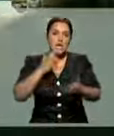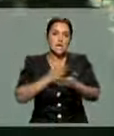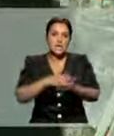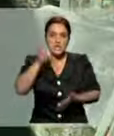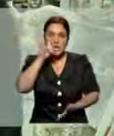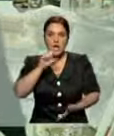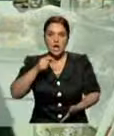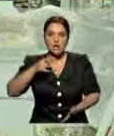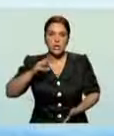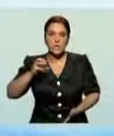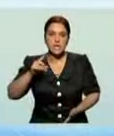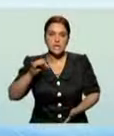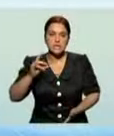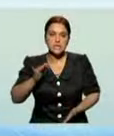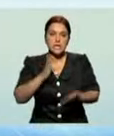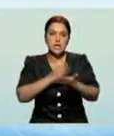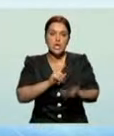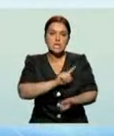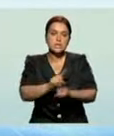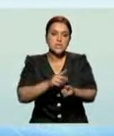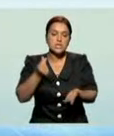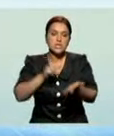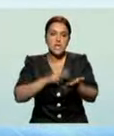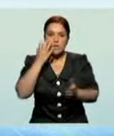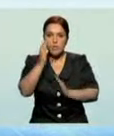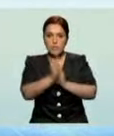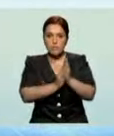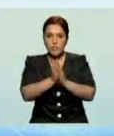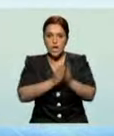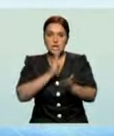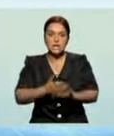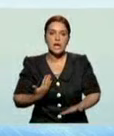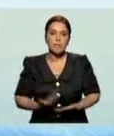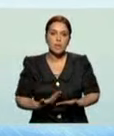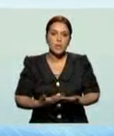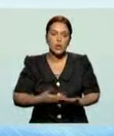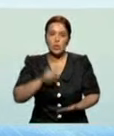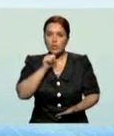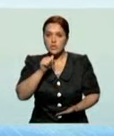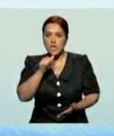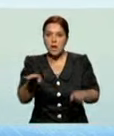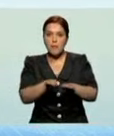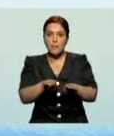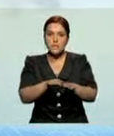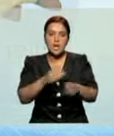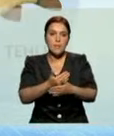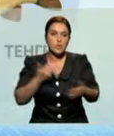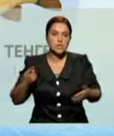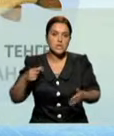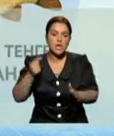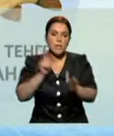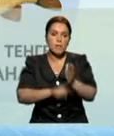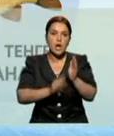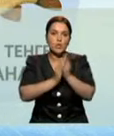данным, в основном в пользу потребителей изменились цены на овощи. И это сезонное явление. К примеру, в Кустанае по сравнению с минувшей неделей